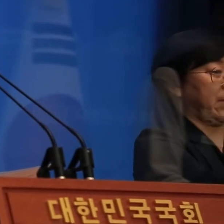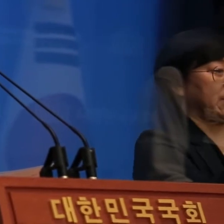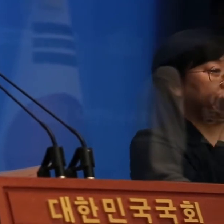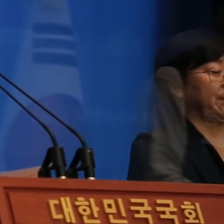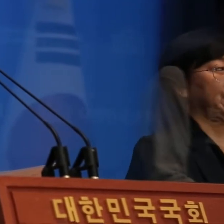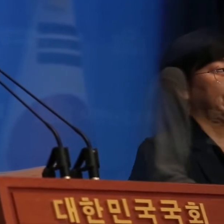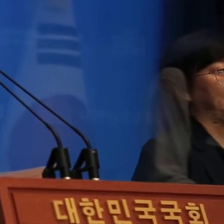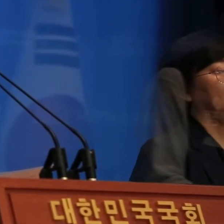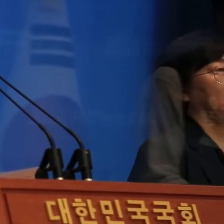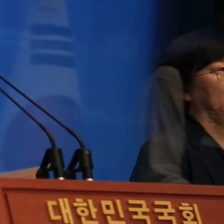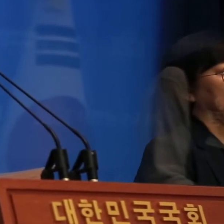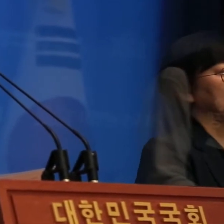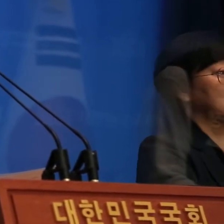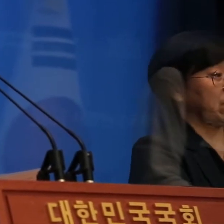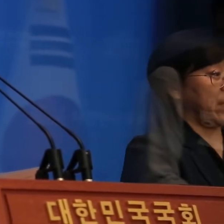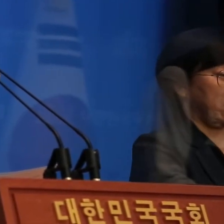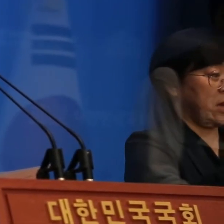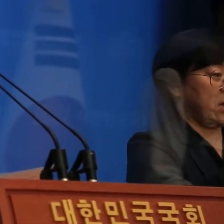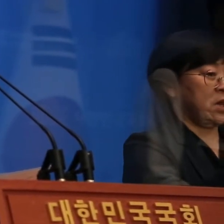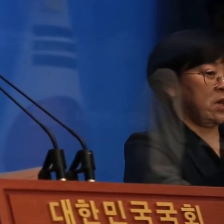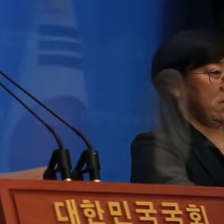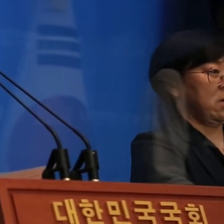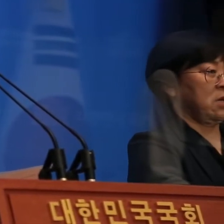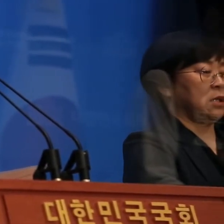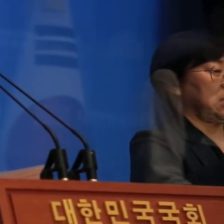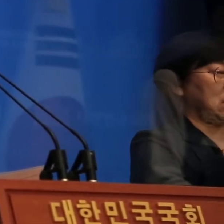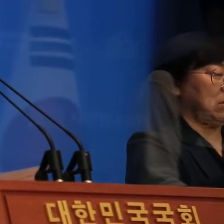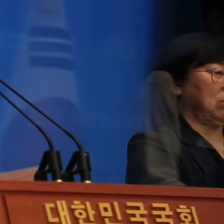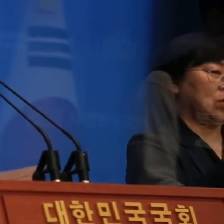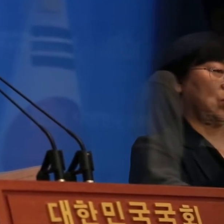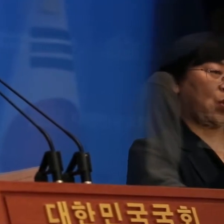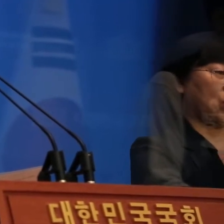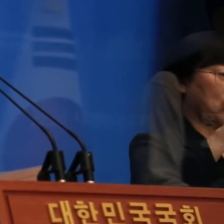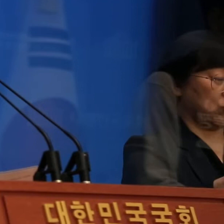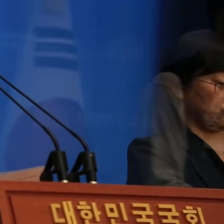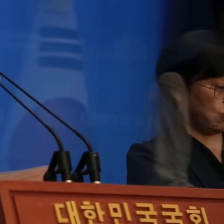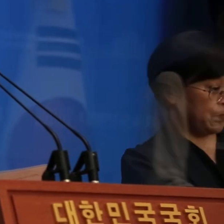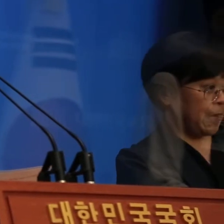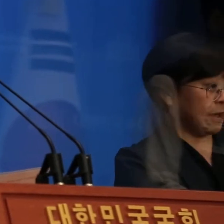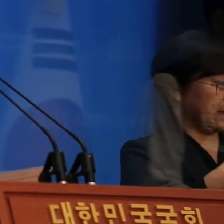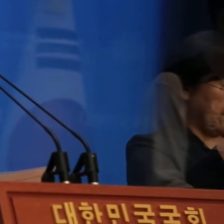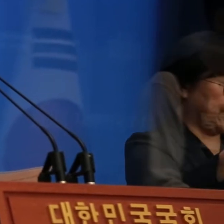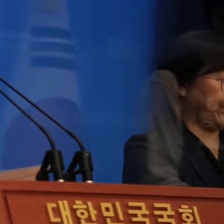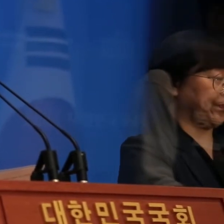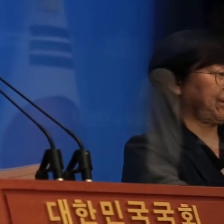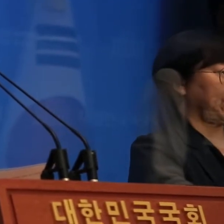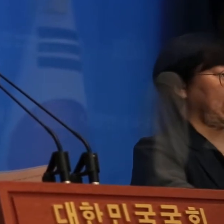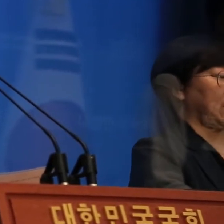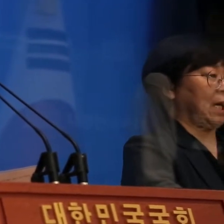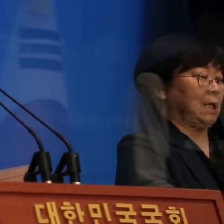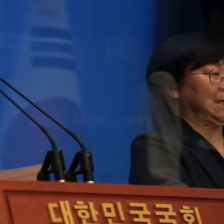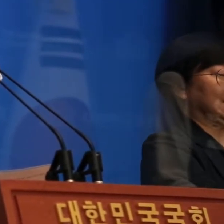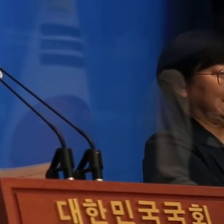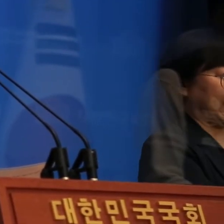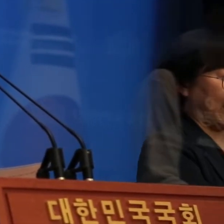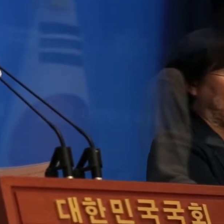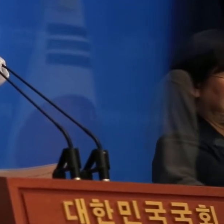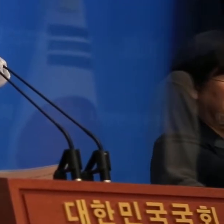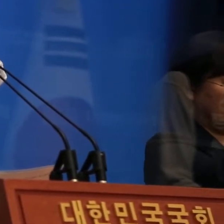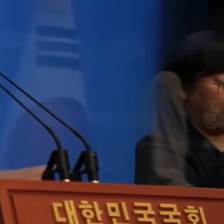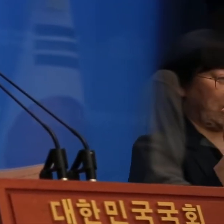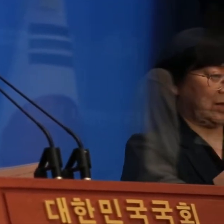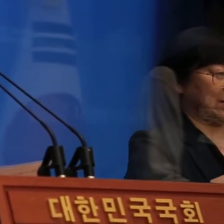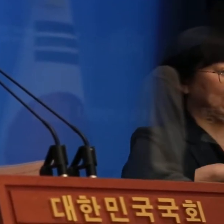그런데 2018년 고 김영균 사망사건 이후 당정청 합의 이후로